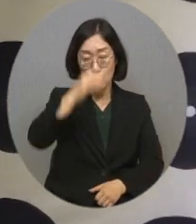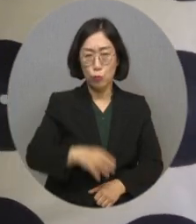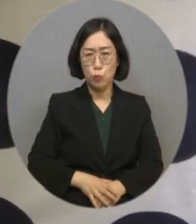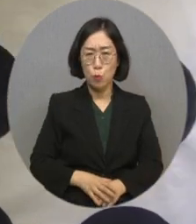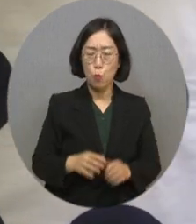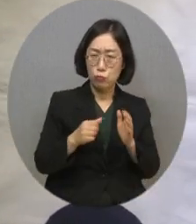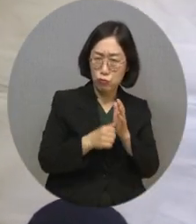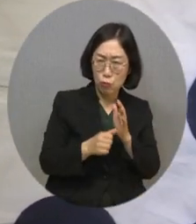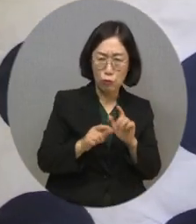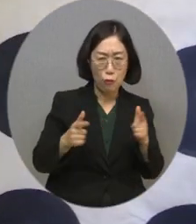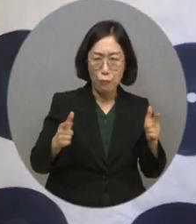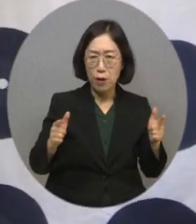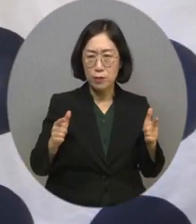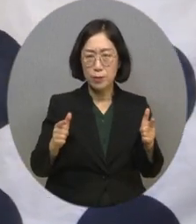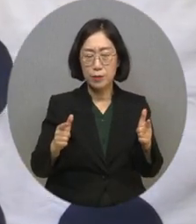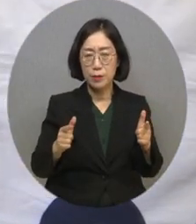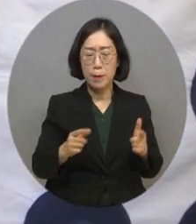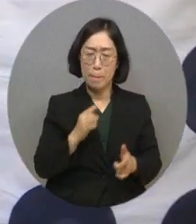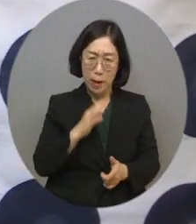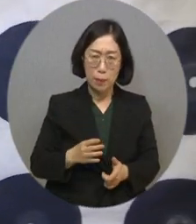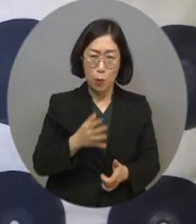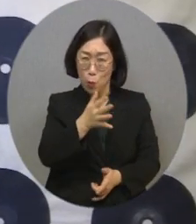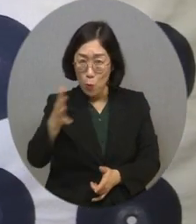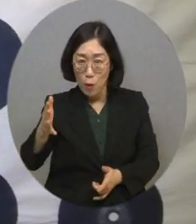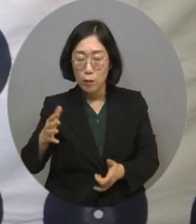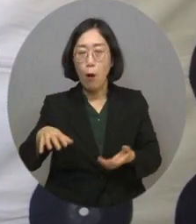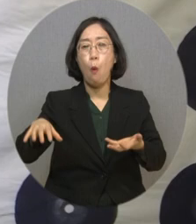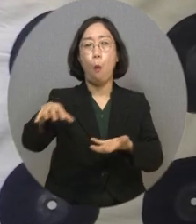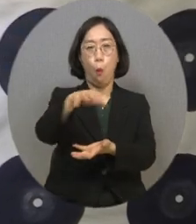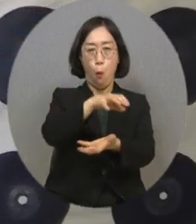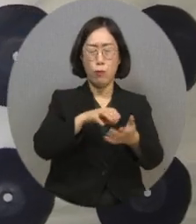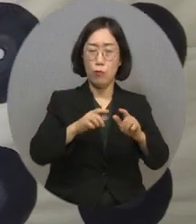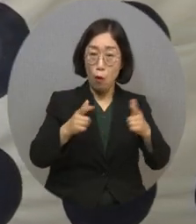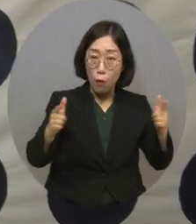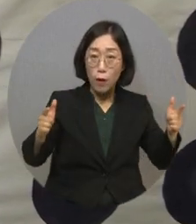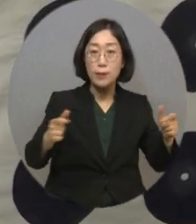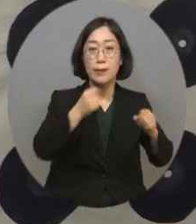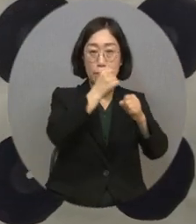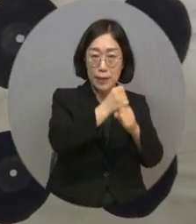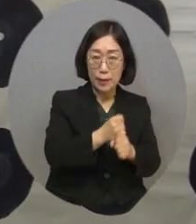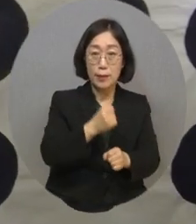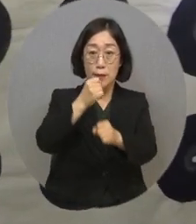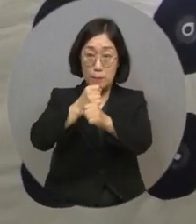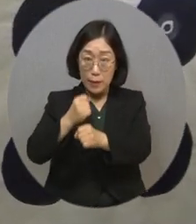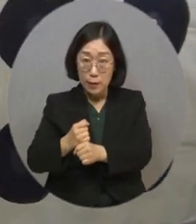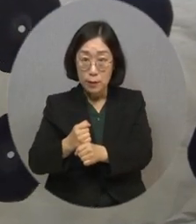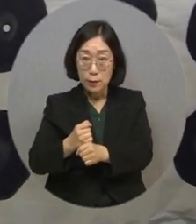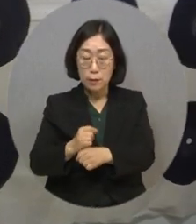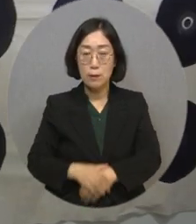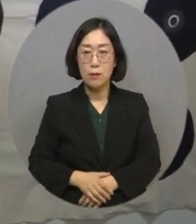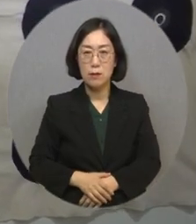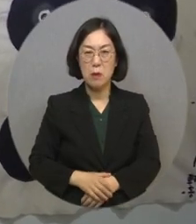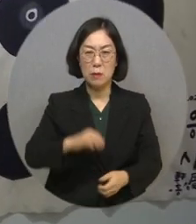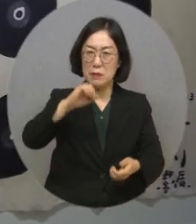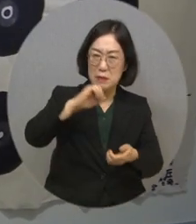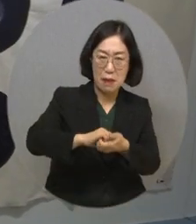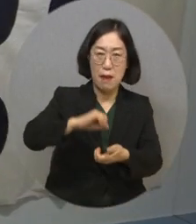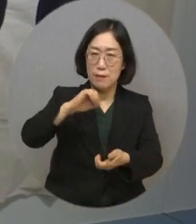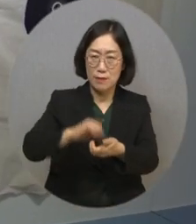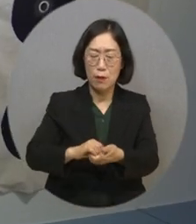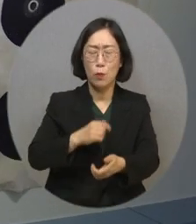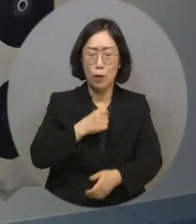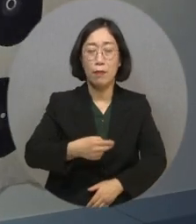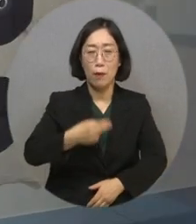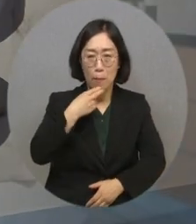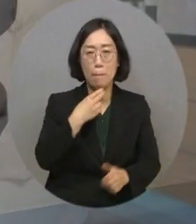머물지 않고 다양한 실험을 즐긴다면서 작가의 작품을 미술의 한 장르 안에 한정시키고 싶지 않다고